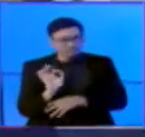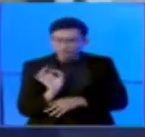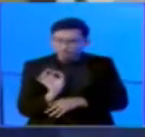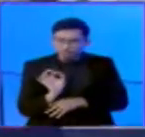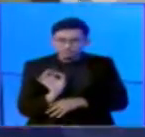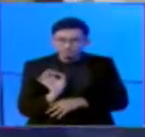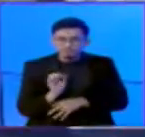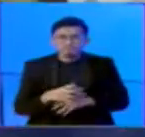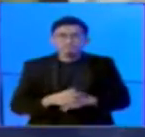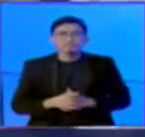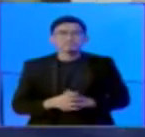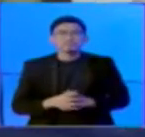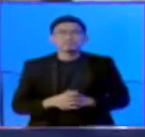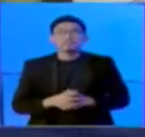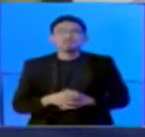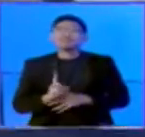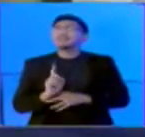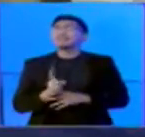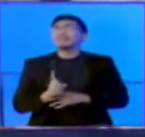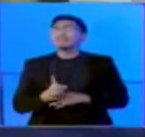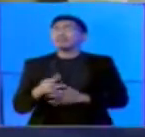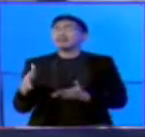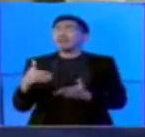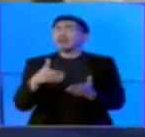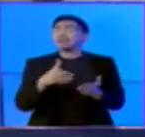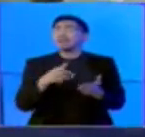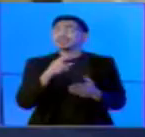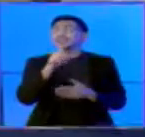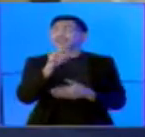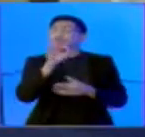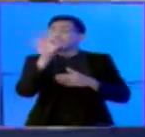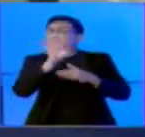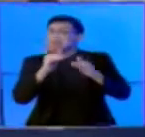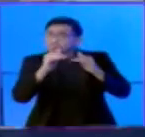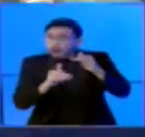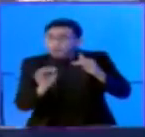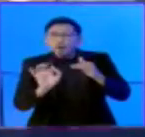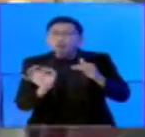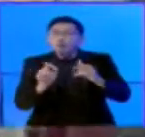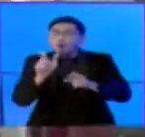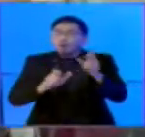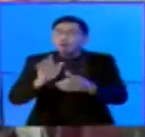ya, belum di bawah 1. Ya, dan angka kematian masih tinggi loh.